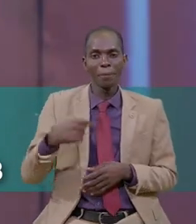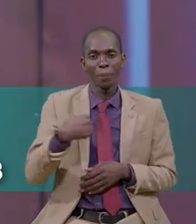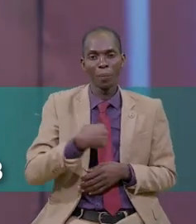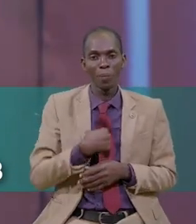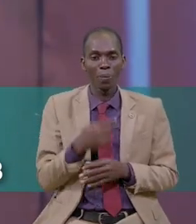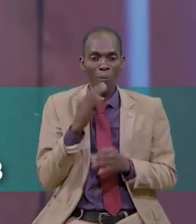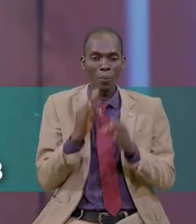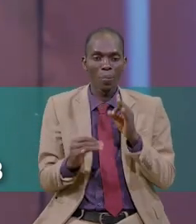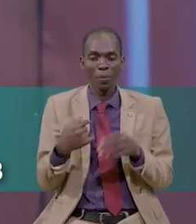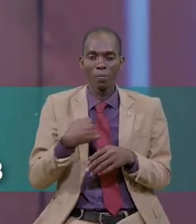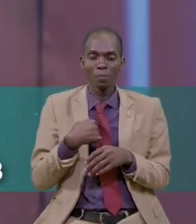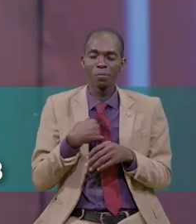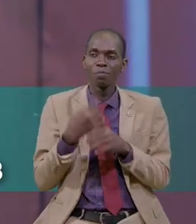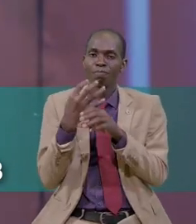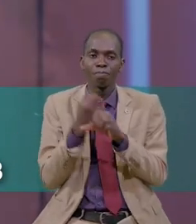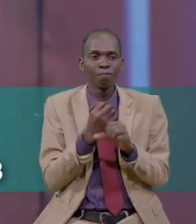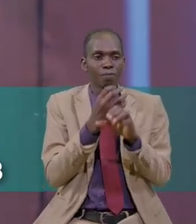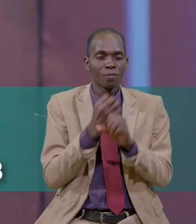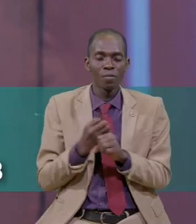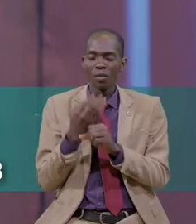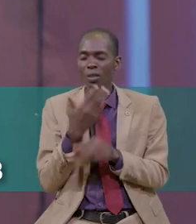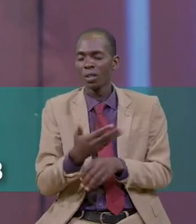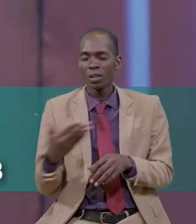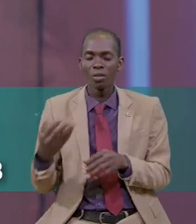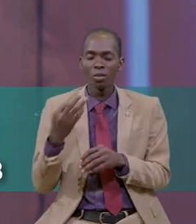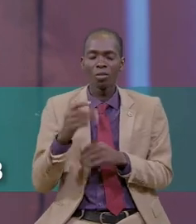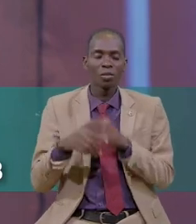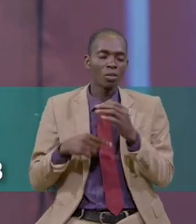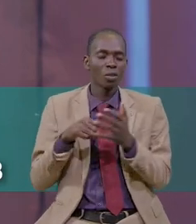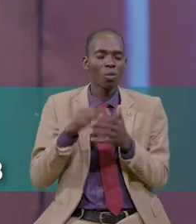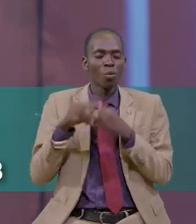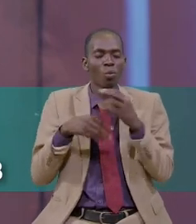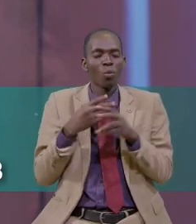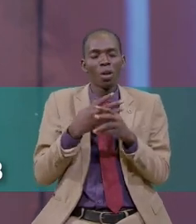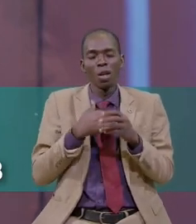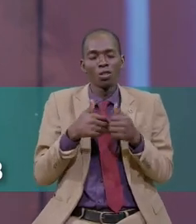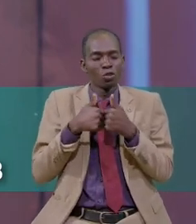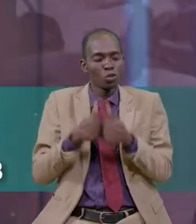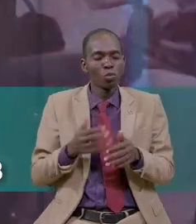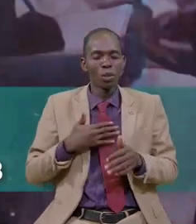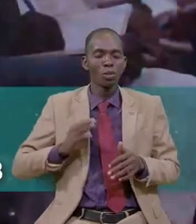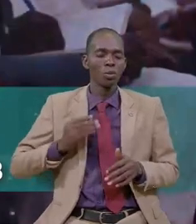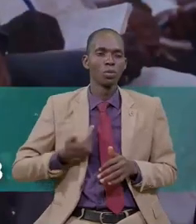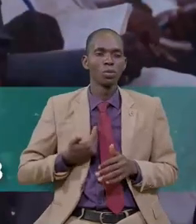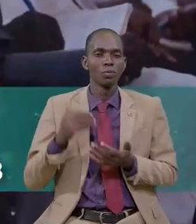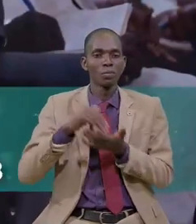si je gagne tout le monde et perd mon âme? Lisez ça de façon